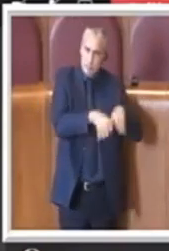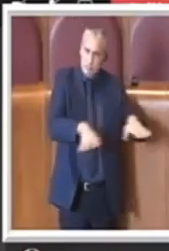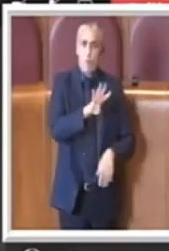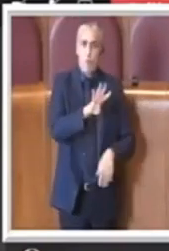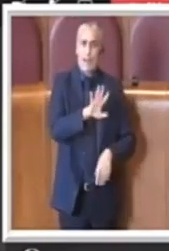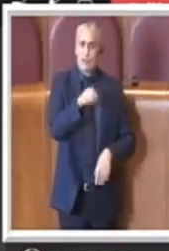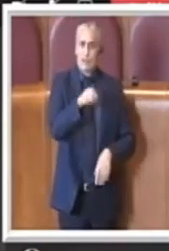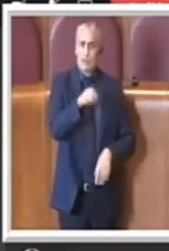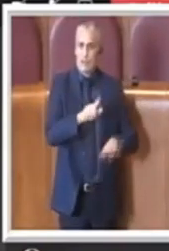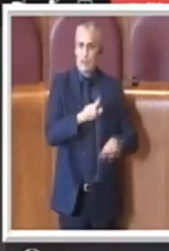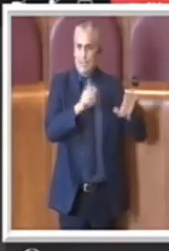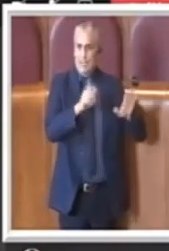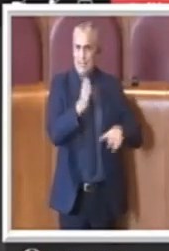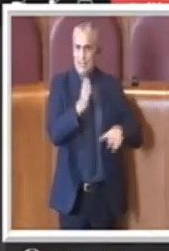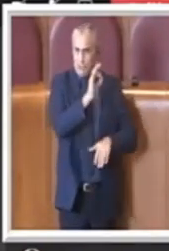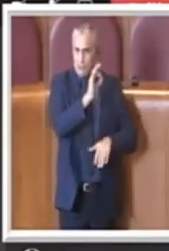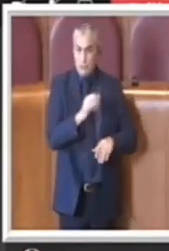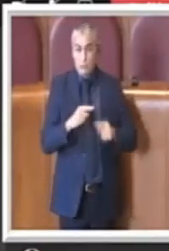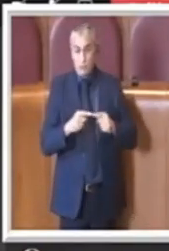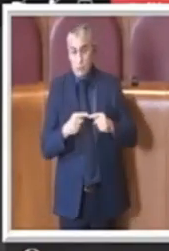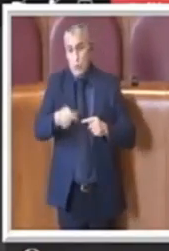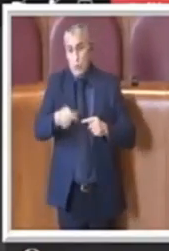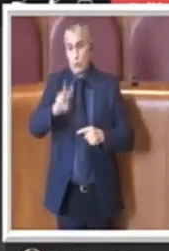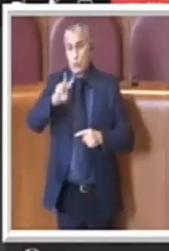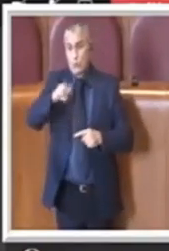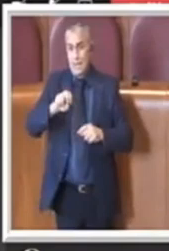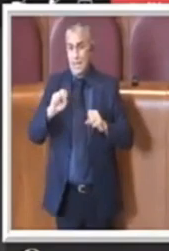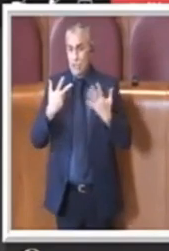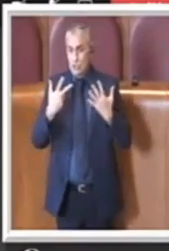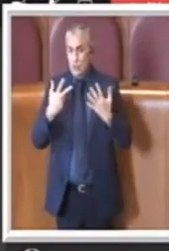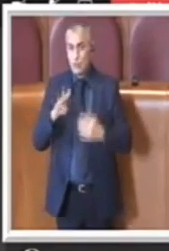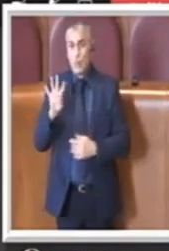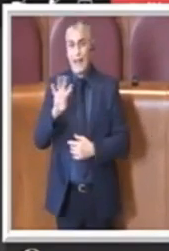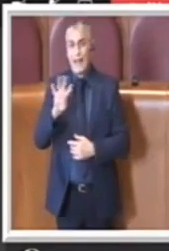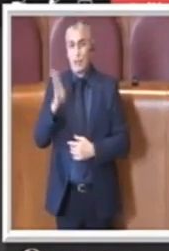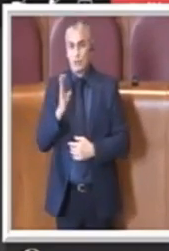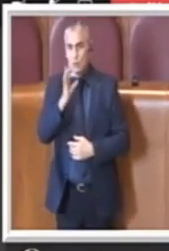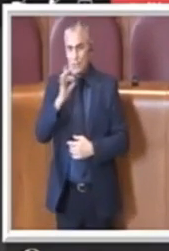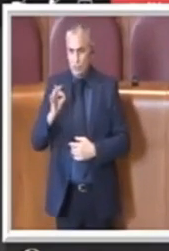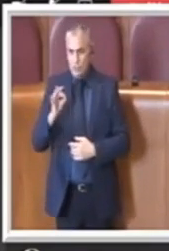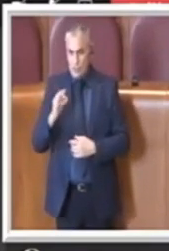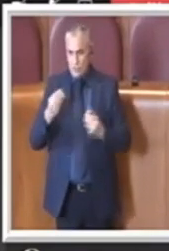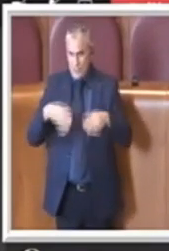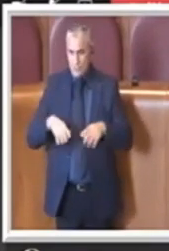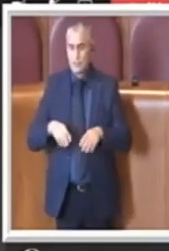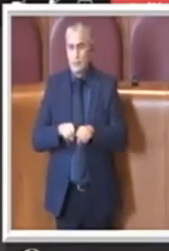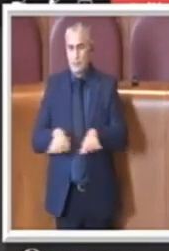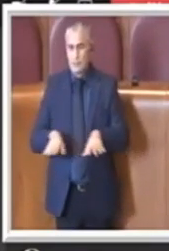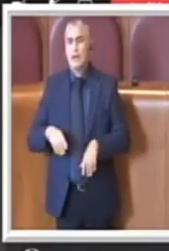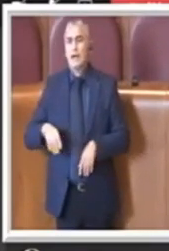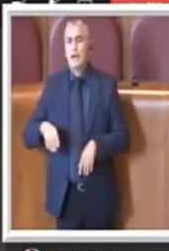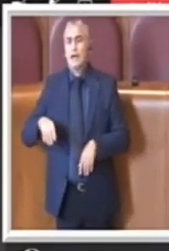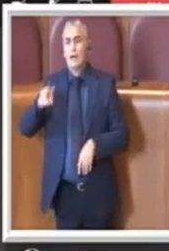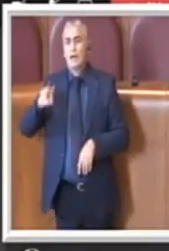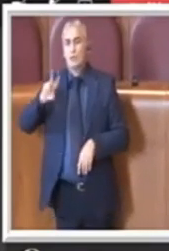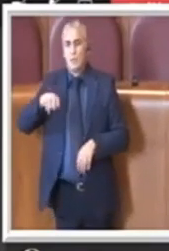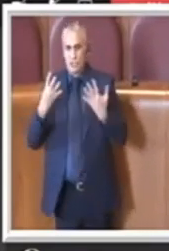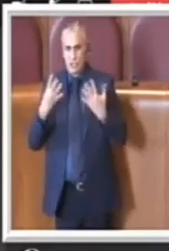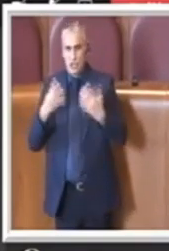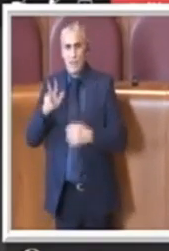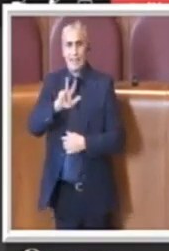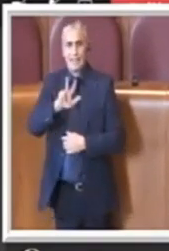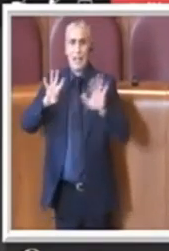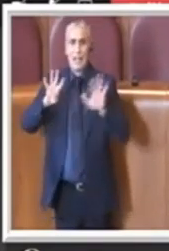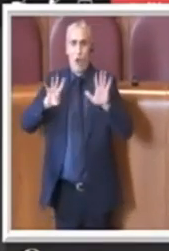45,7 per cento nel 2018 il 44 per cento e nel 2019 sono il 39,2 per